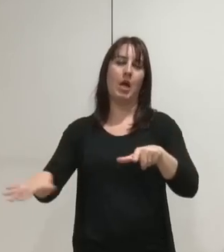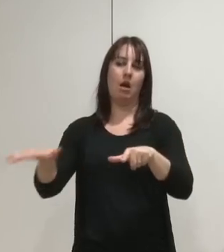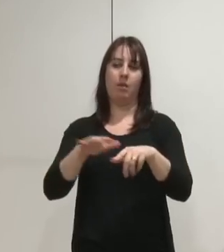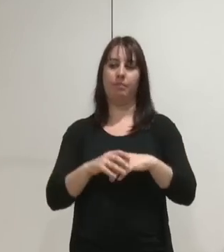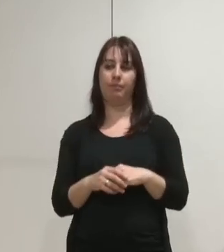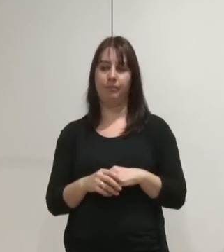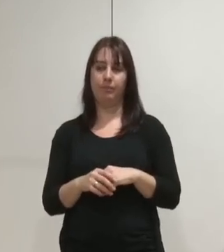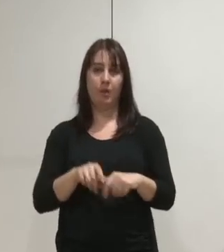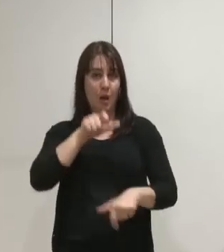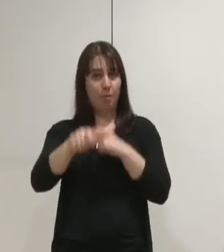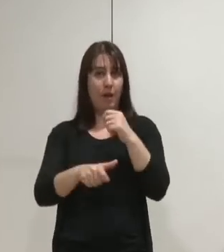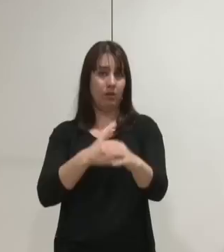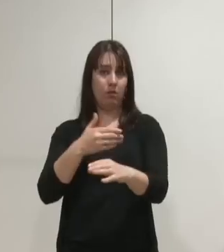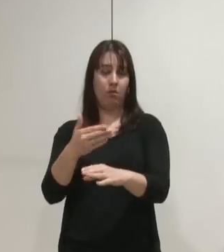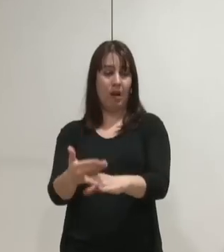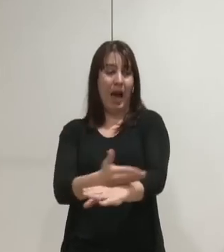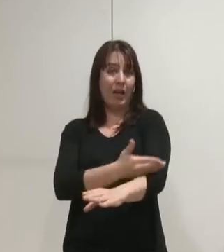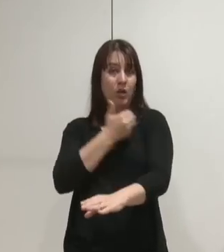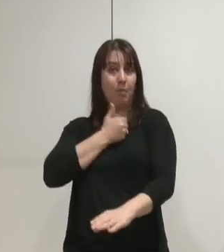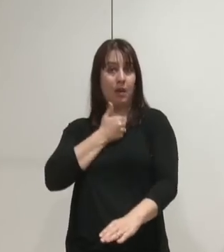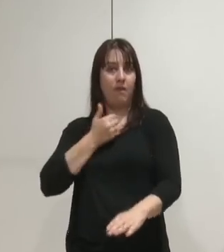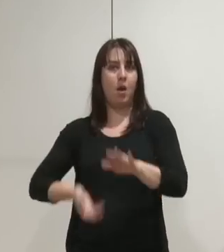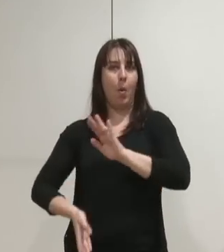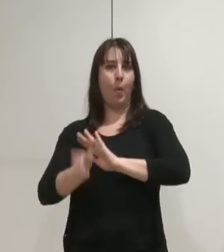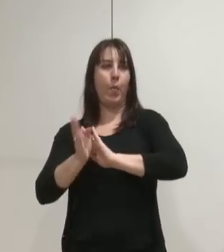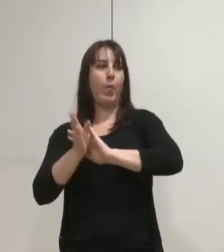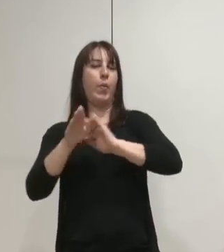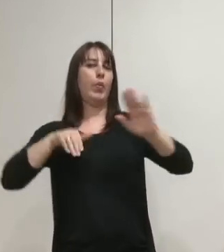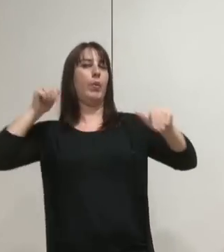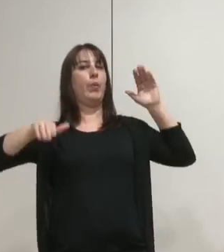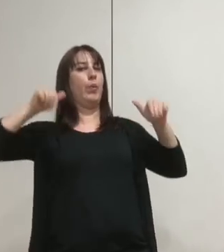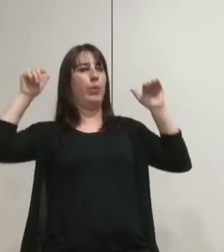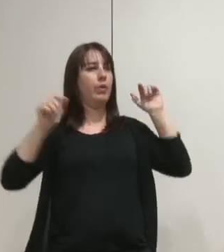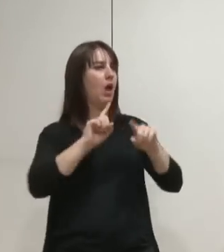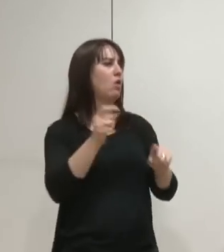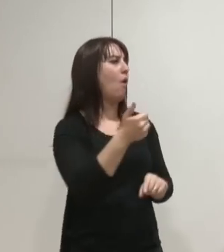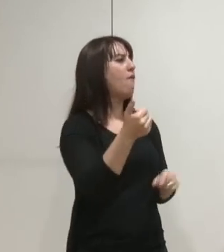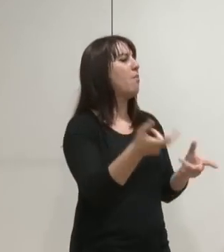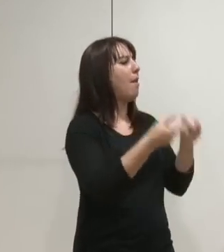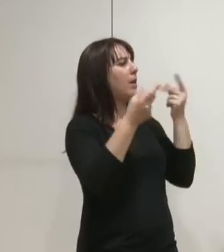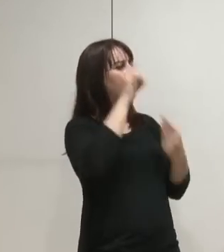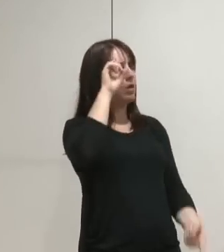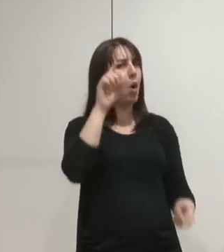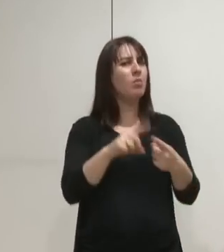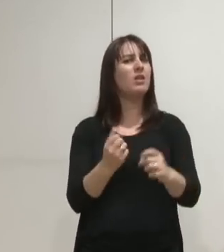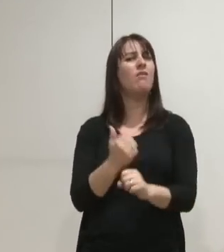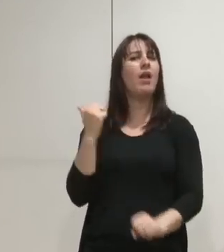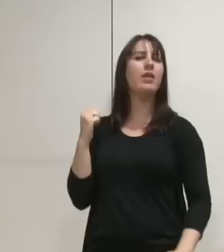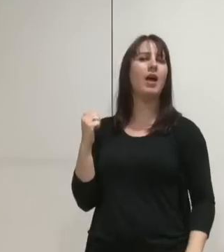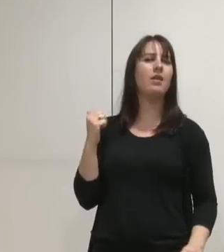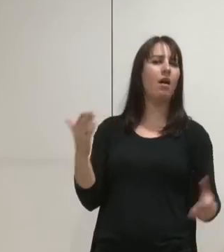des actionnaires privés et non pas sur comme C l' été dit par vous dans vos objectifs il y a un